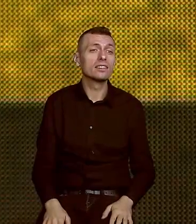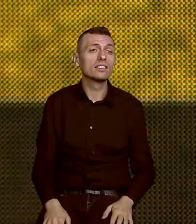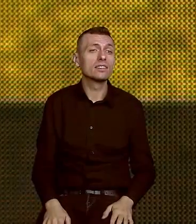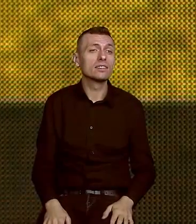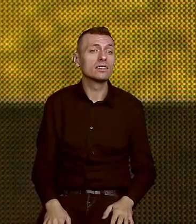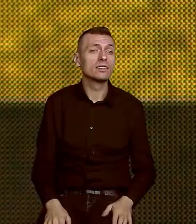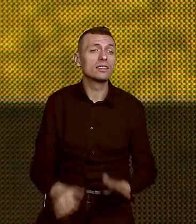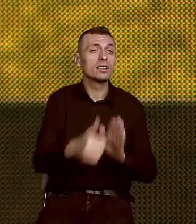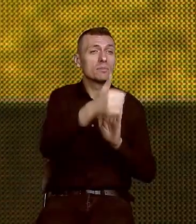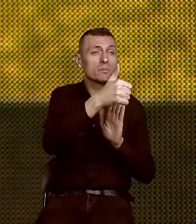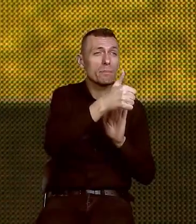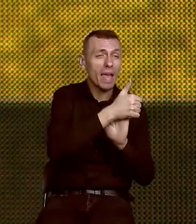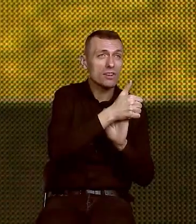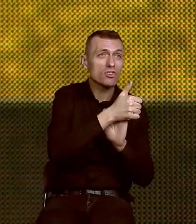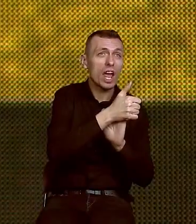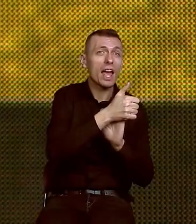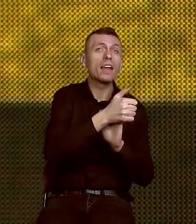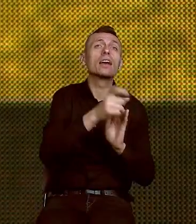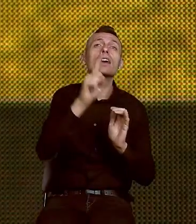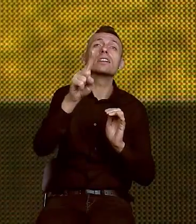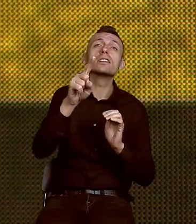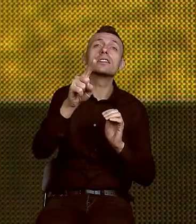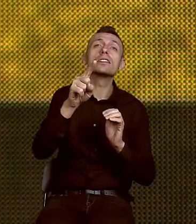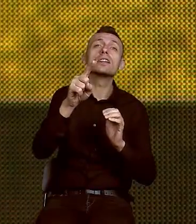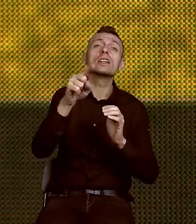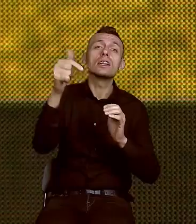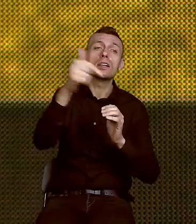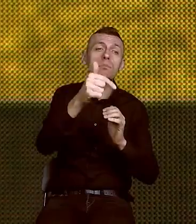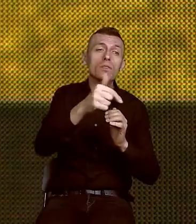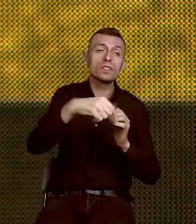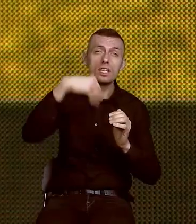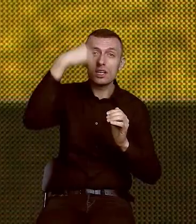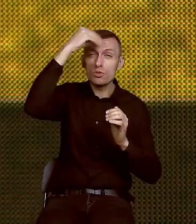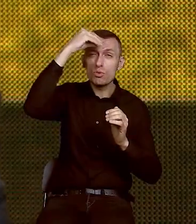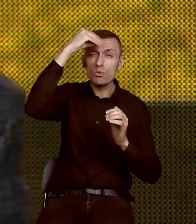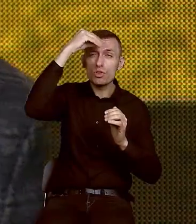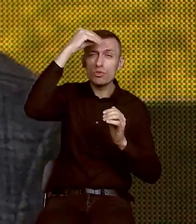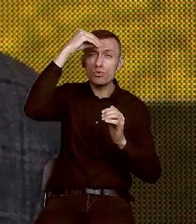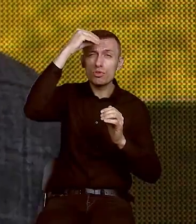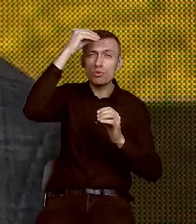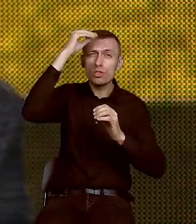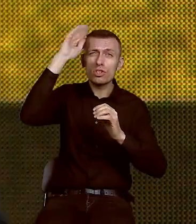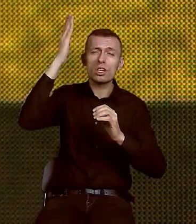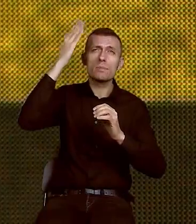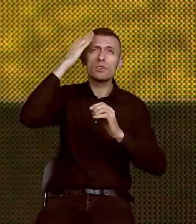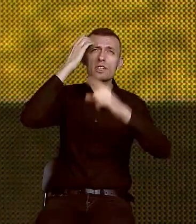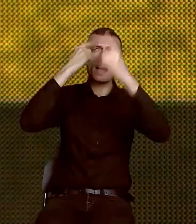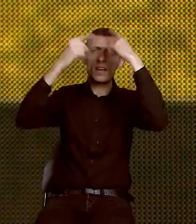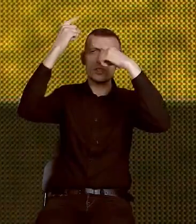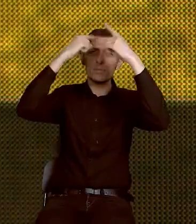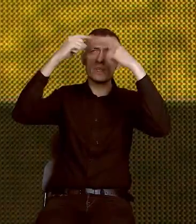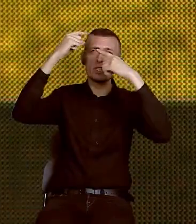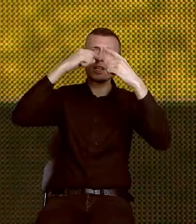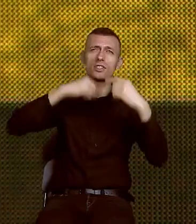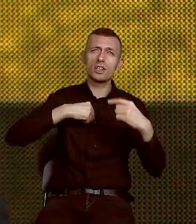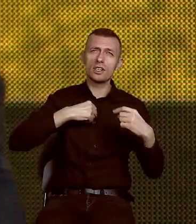siebie. Czasami dobrze jest przyjrzeć się samemu sobie w lustrze i to długo. Musimy wiedzieć, z jakimi